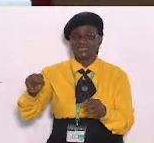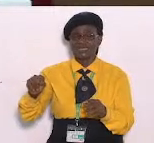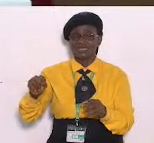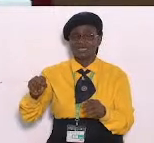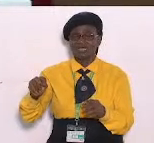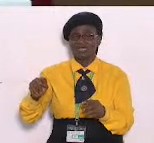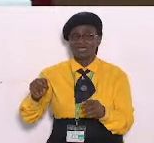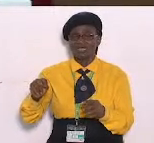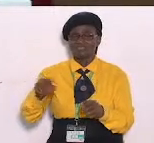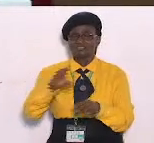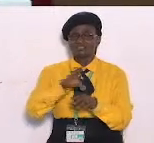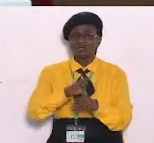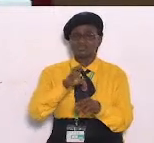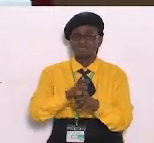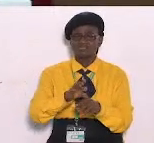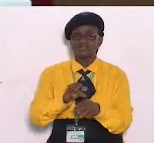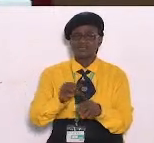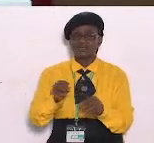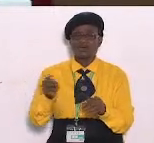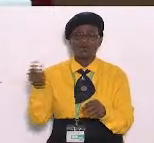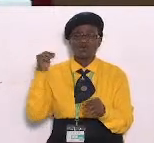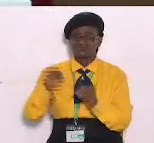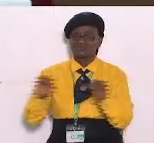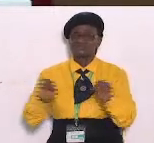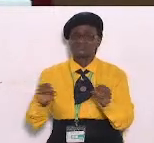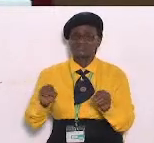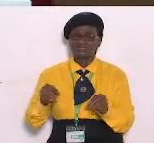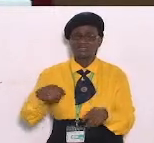mensuel et on se